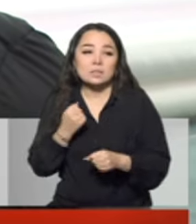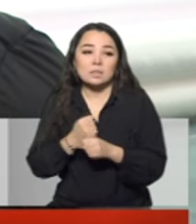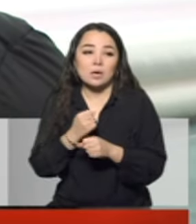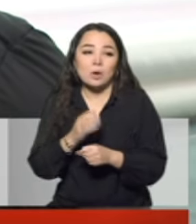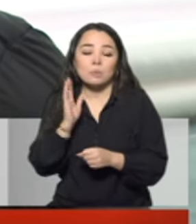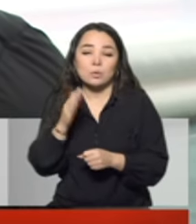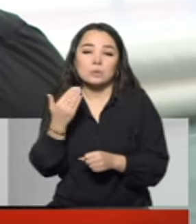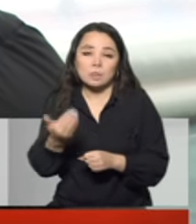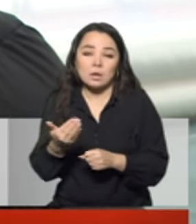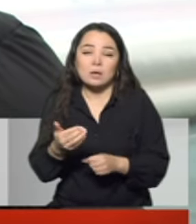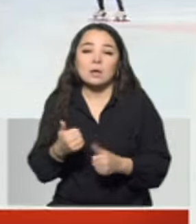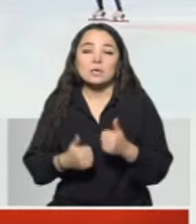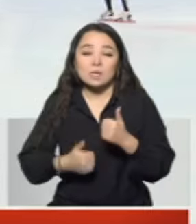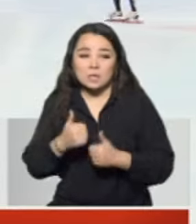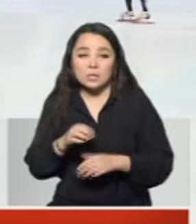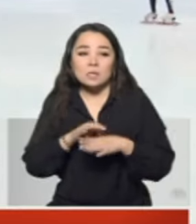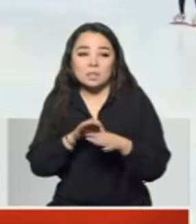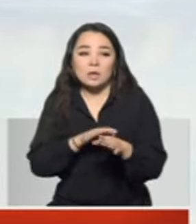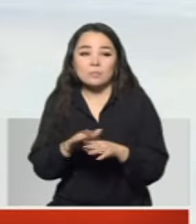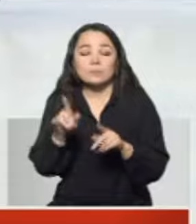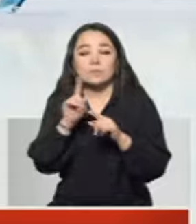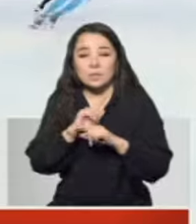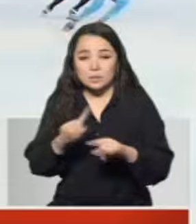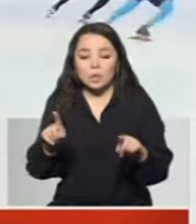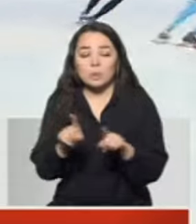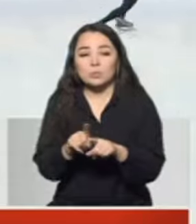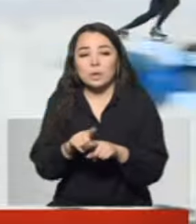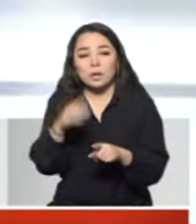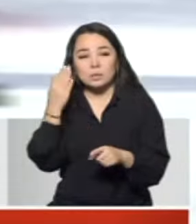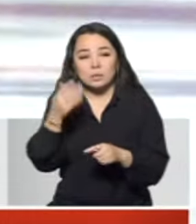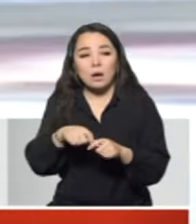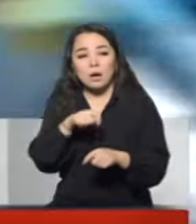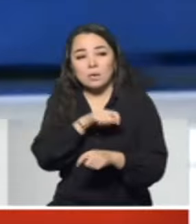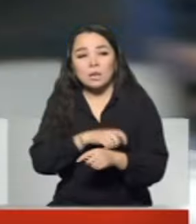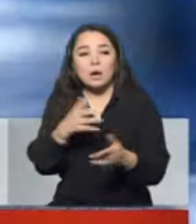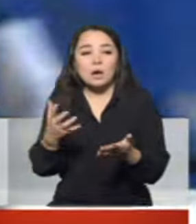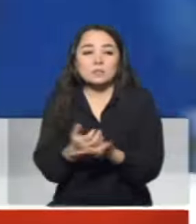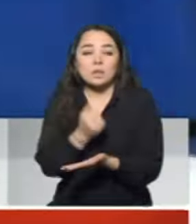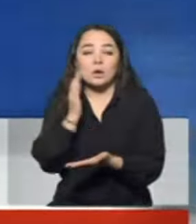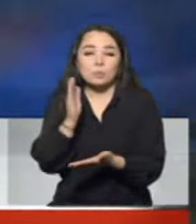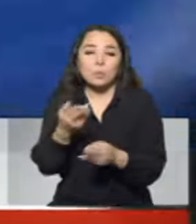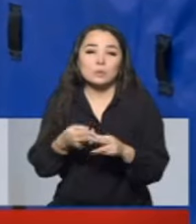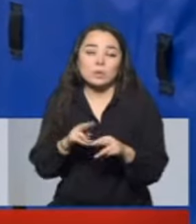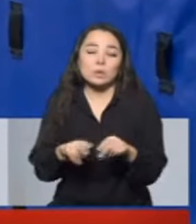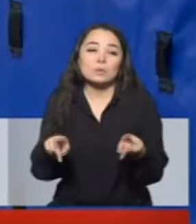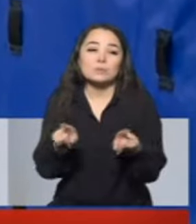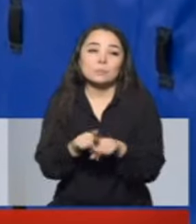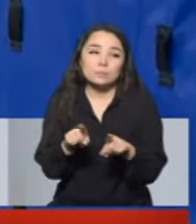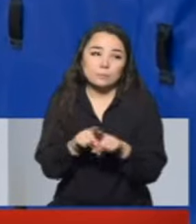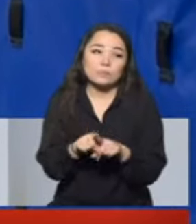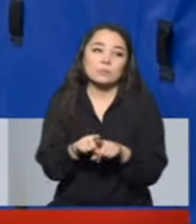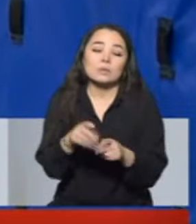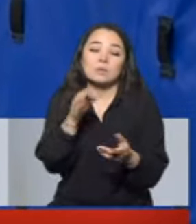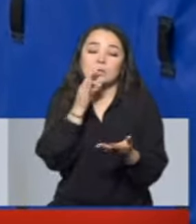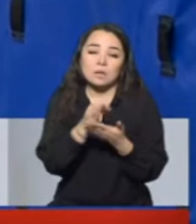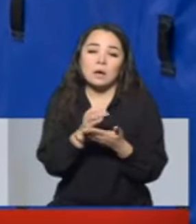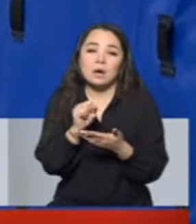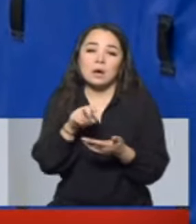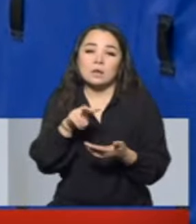Олар эстафетті ерекше қашықты алады. Денис Никиша, Әділ Гали